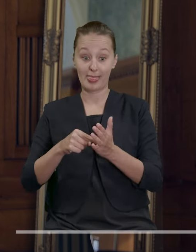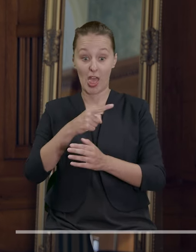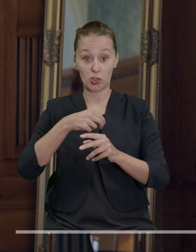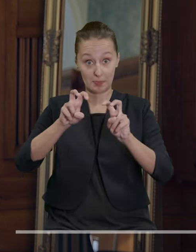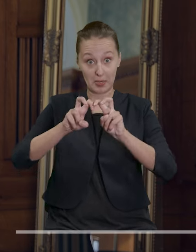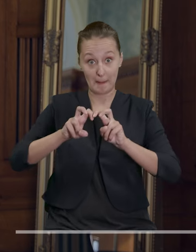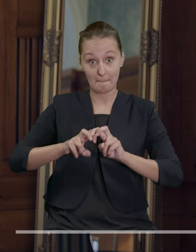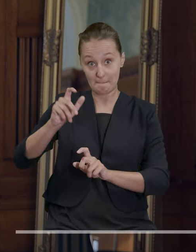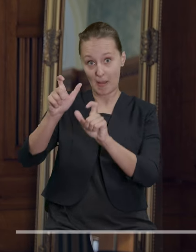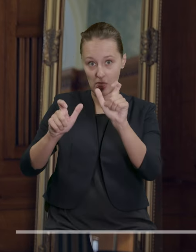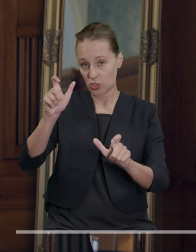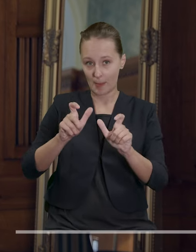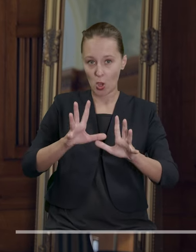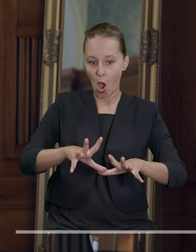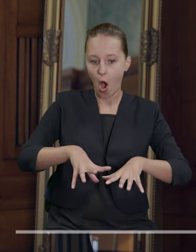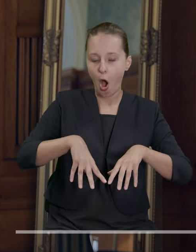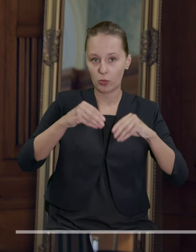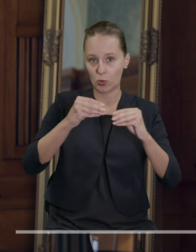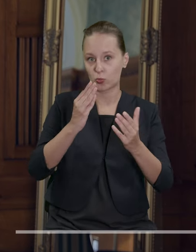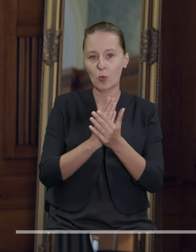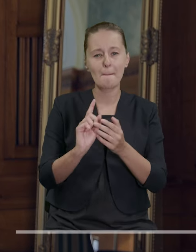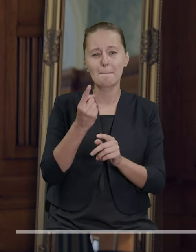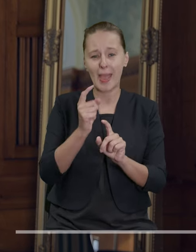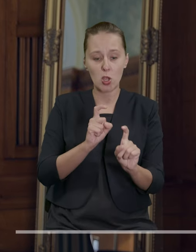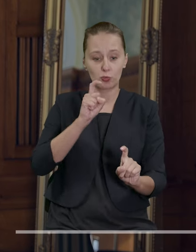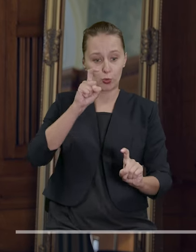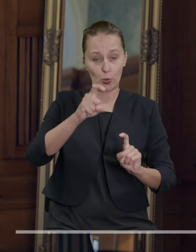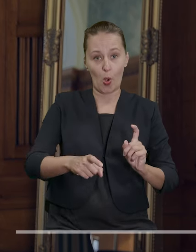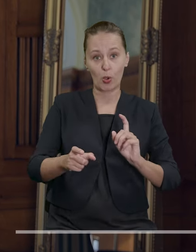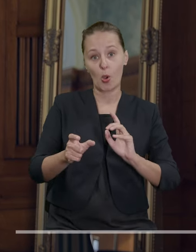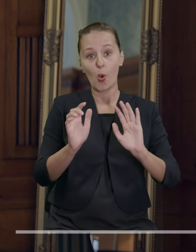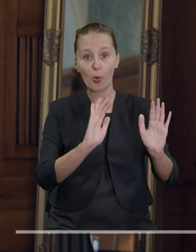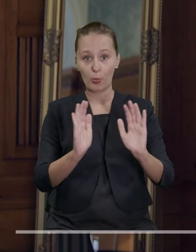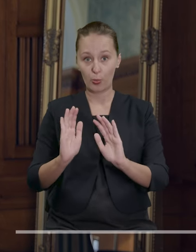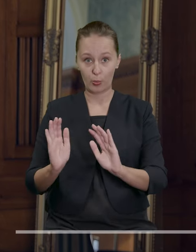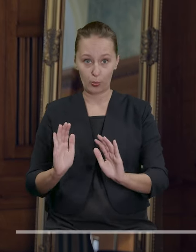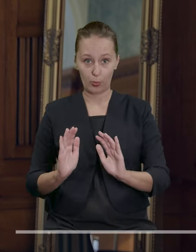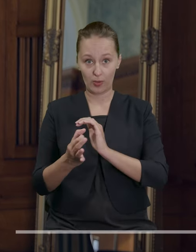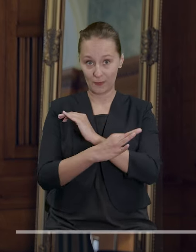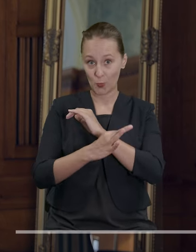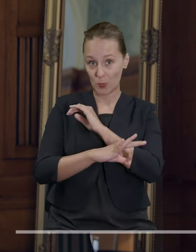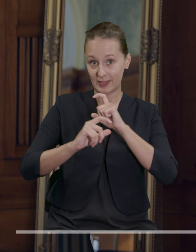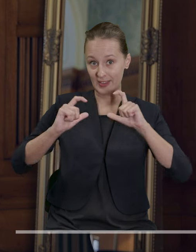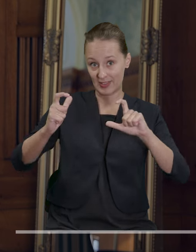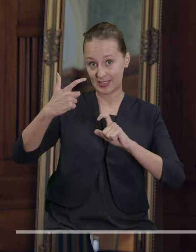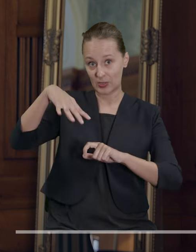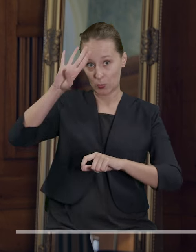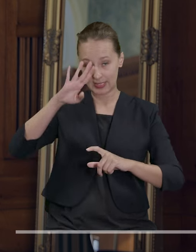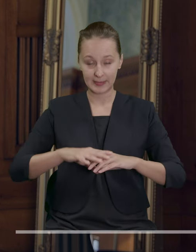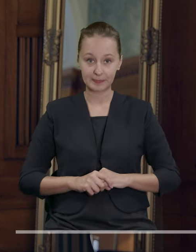naszymi badaczami od początku, od pierwszego kroku się w Uniwersytecie